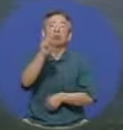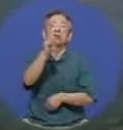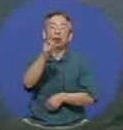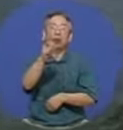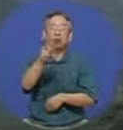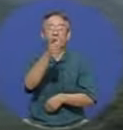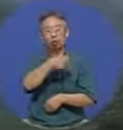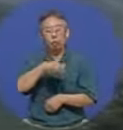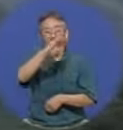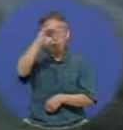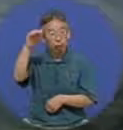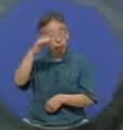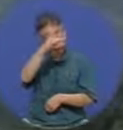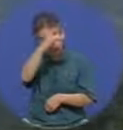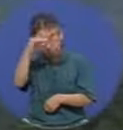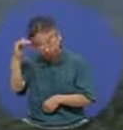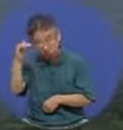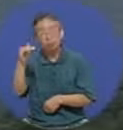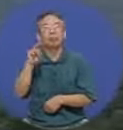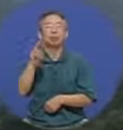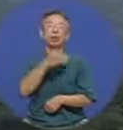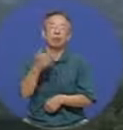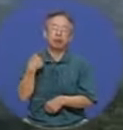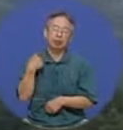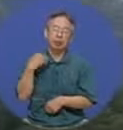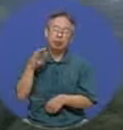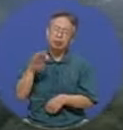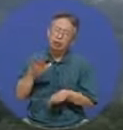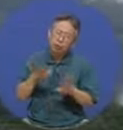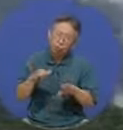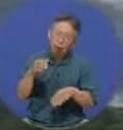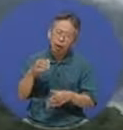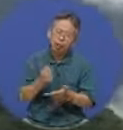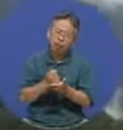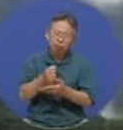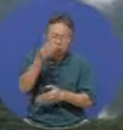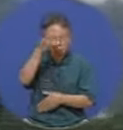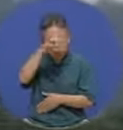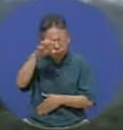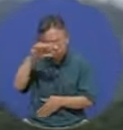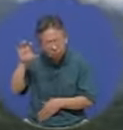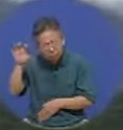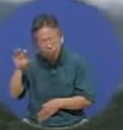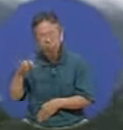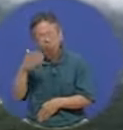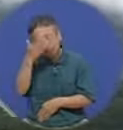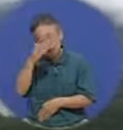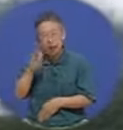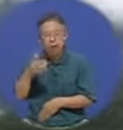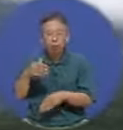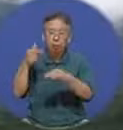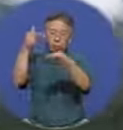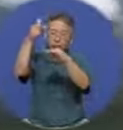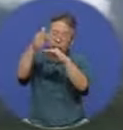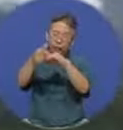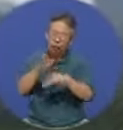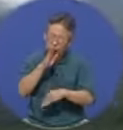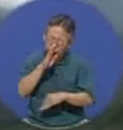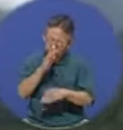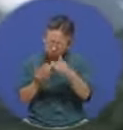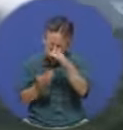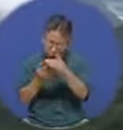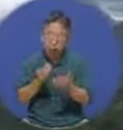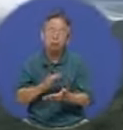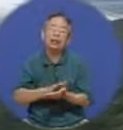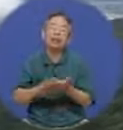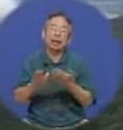。この日はあいにくの曇り空だったんですが、ここから見る夕焼けはまさに絶景です。これを体験しようというの